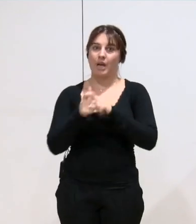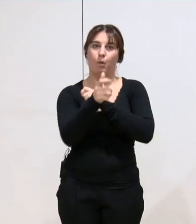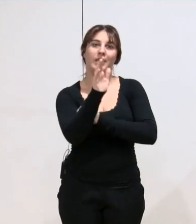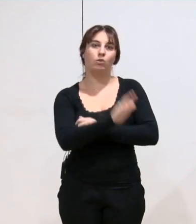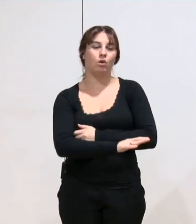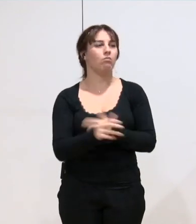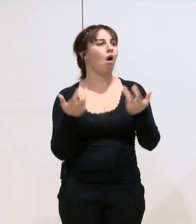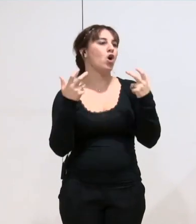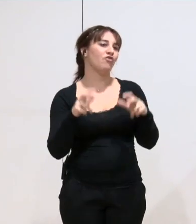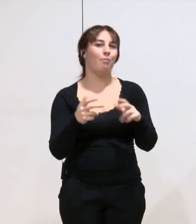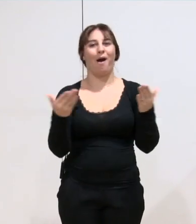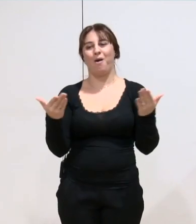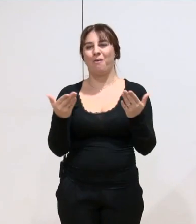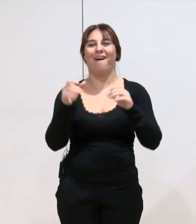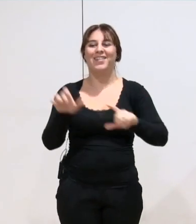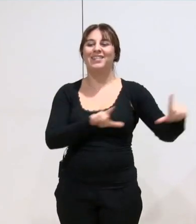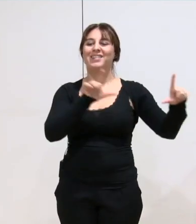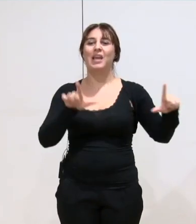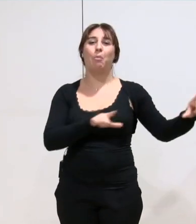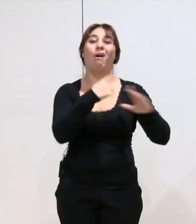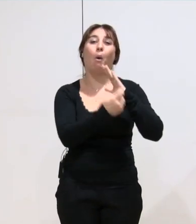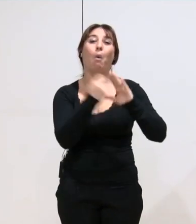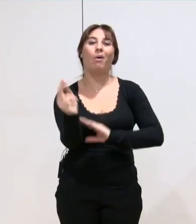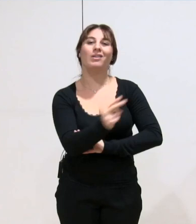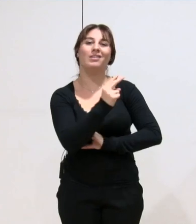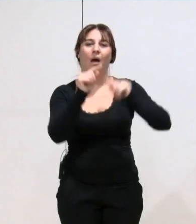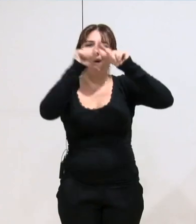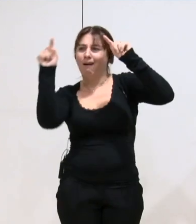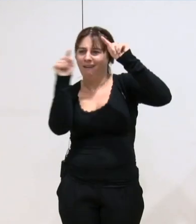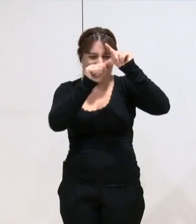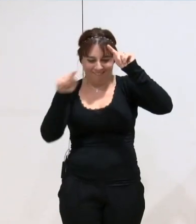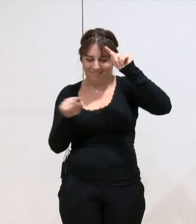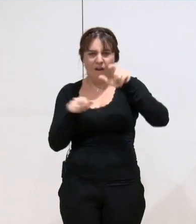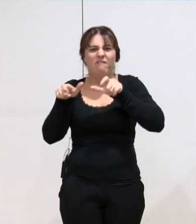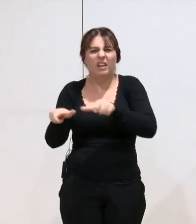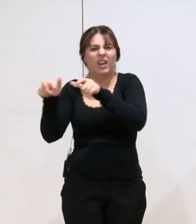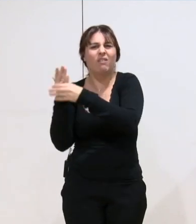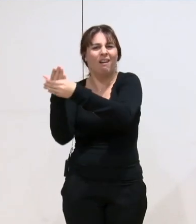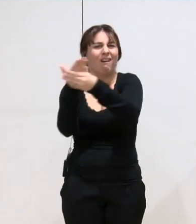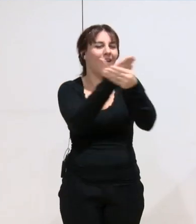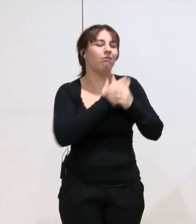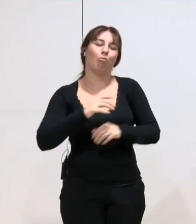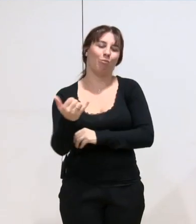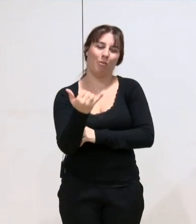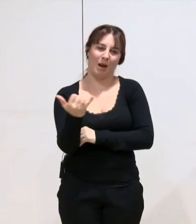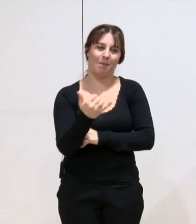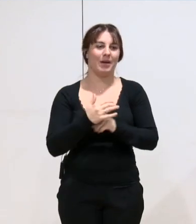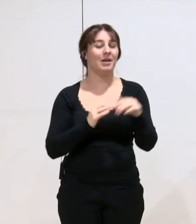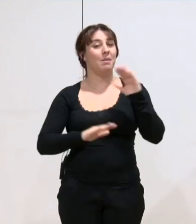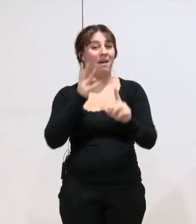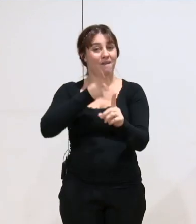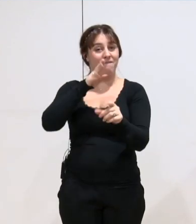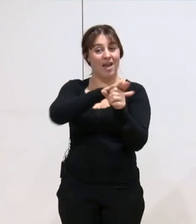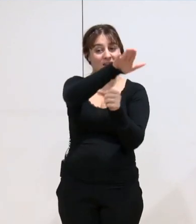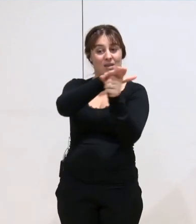demanderai pas qu'on nous remette la diapositive sur les circuits de vérification. Sur ces procédures concernant les frais de déplacement